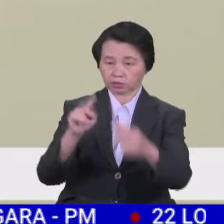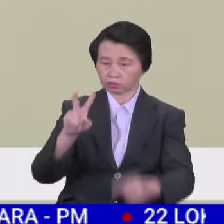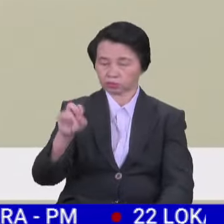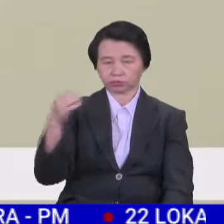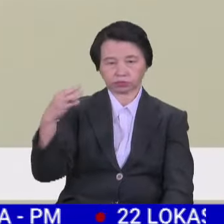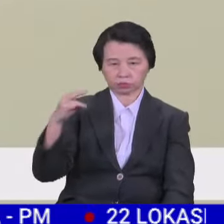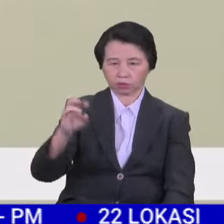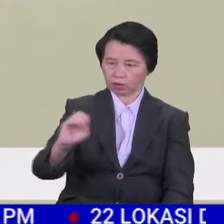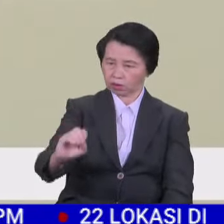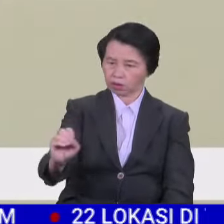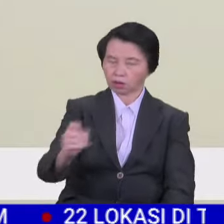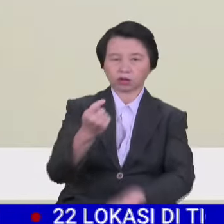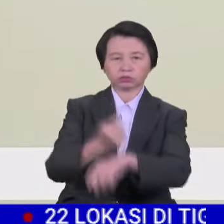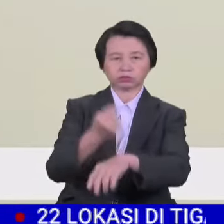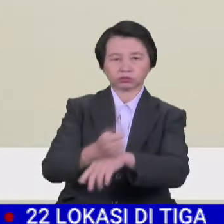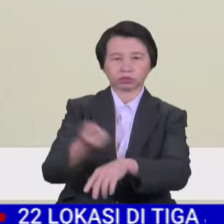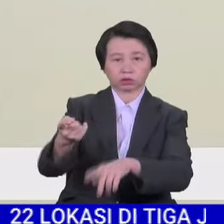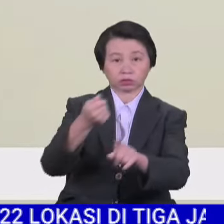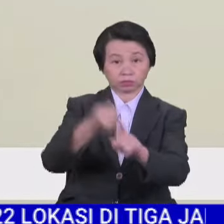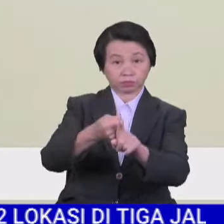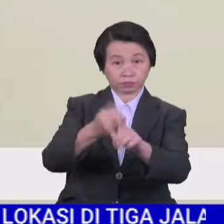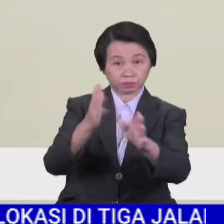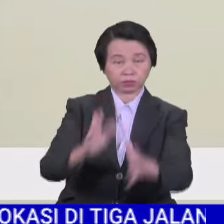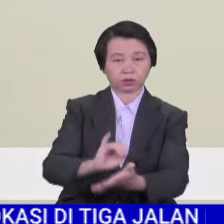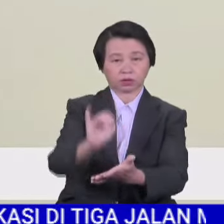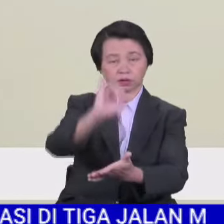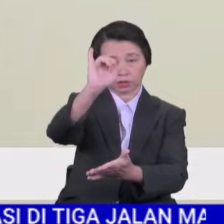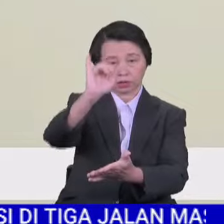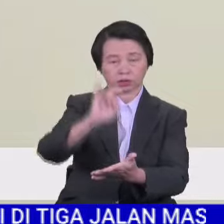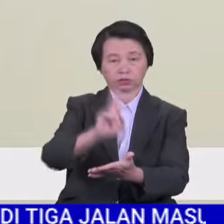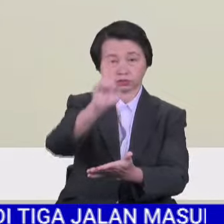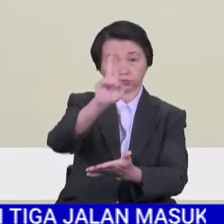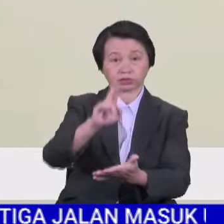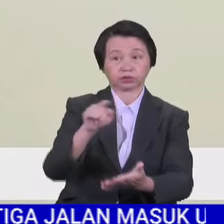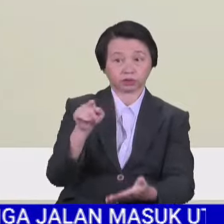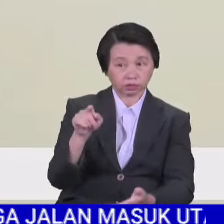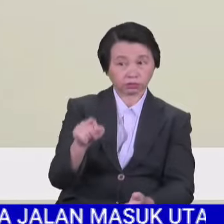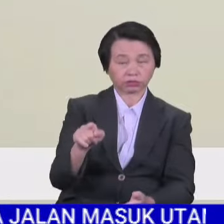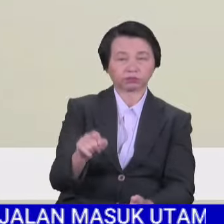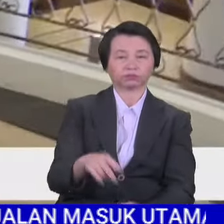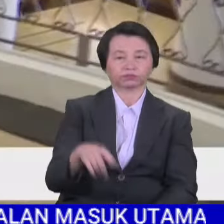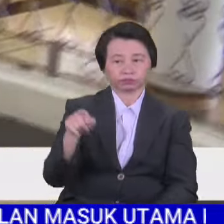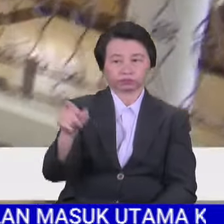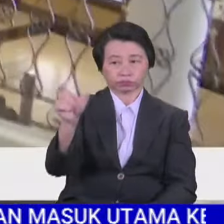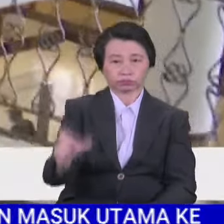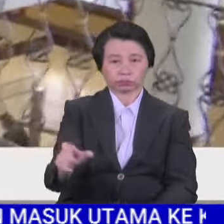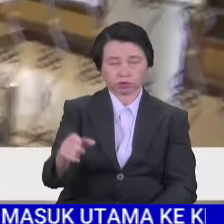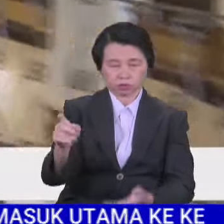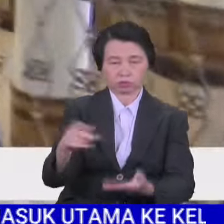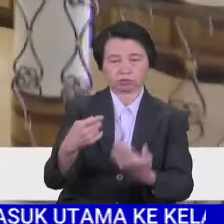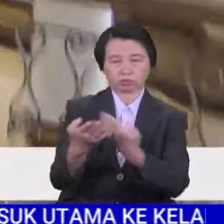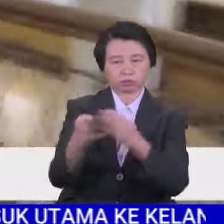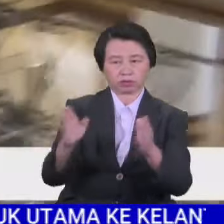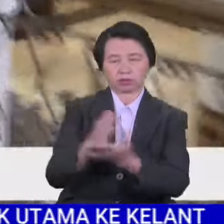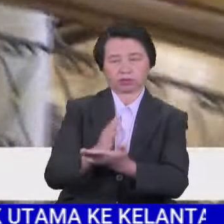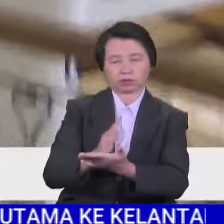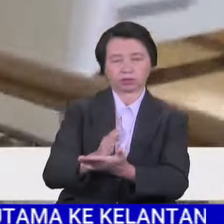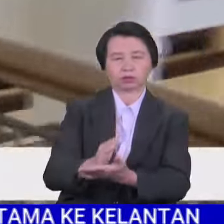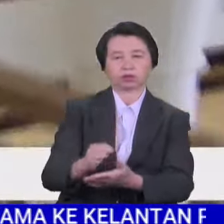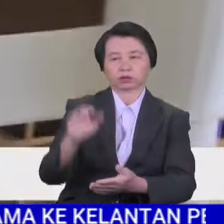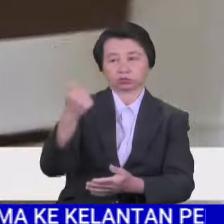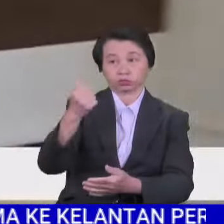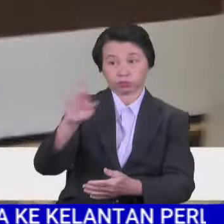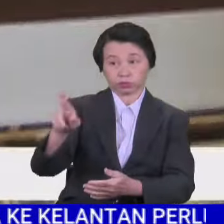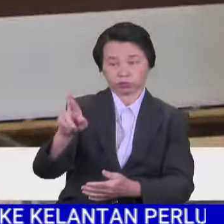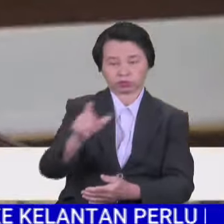2017 ketika bertugas sebagai pengarah Institute di University berkenaan tertuduh di benar ikan Jomin 10.000 ringgi